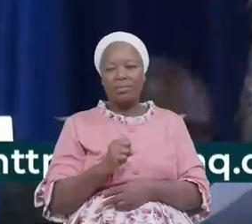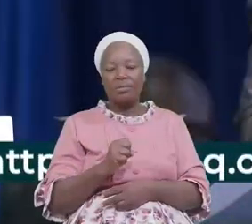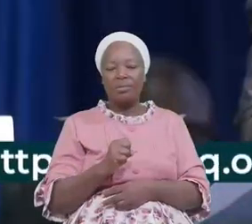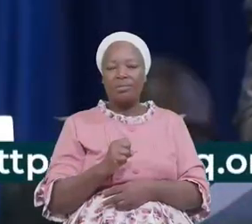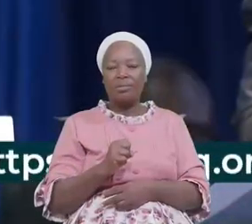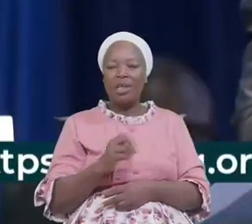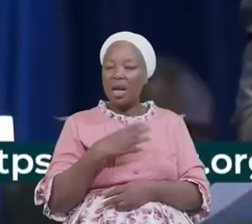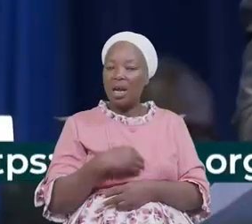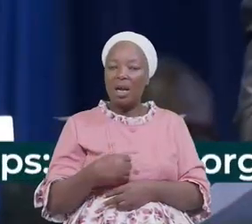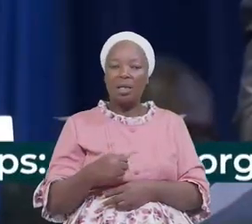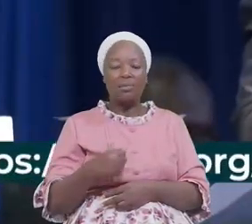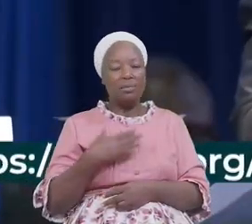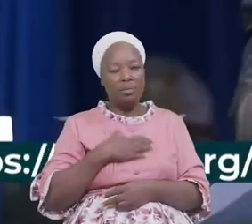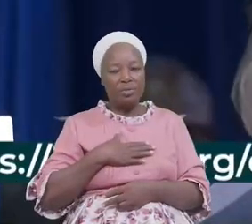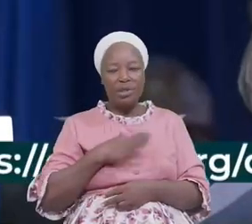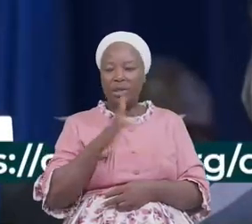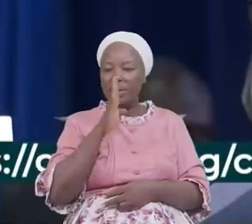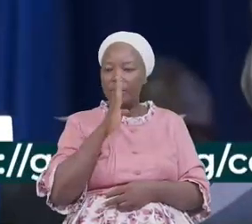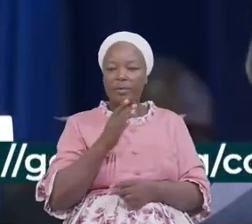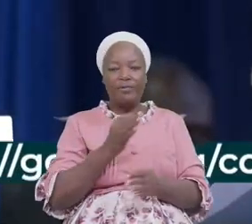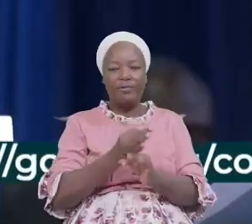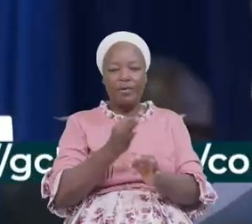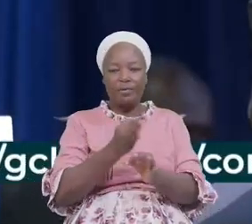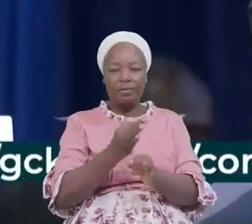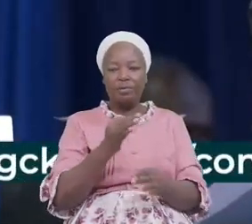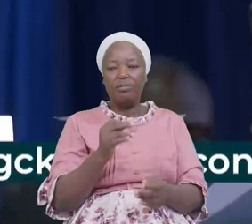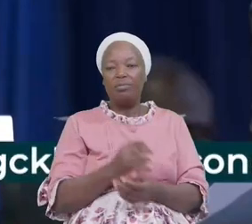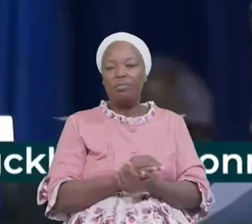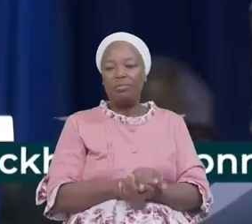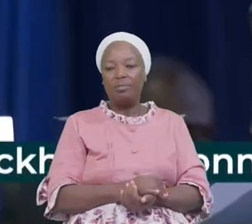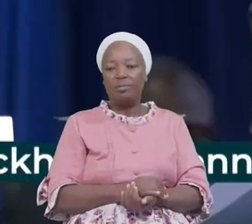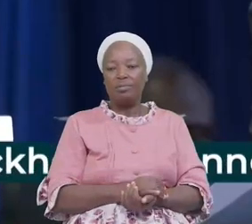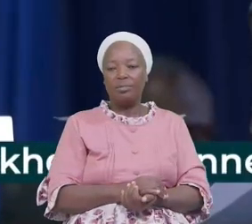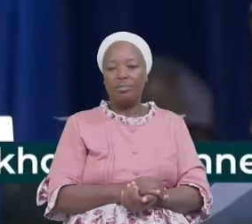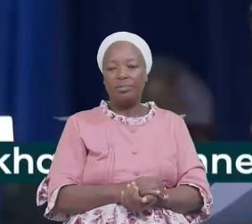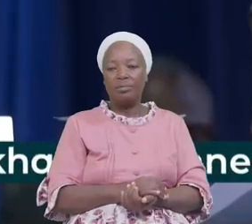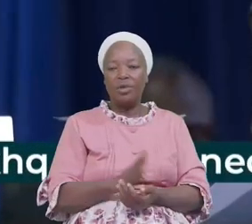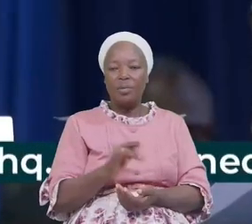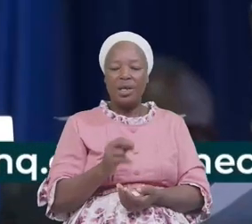et rassurez-vous que vous êtes sincères dans ce que vous écrivez.